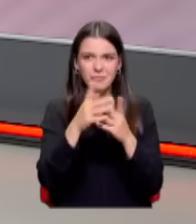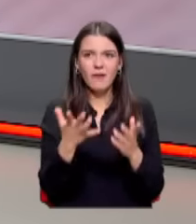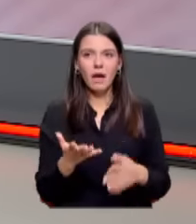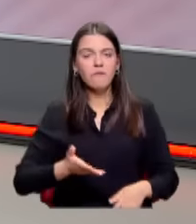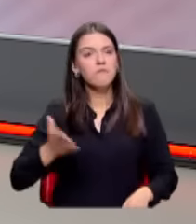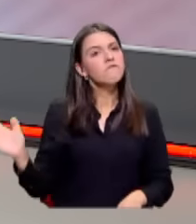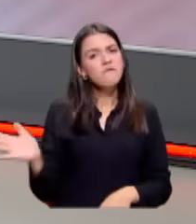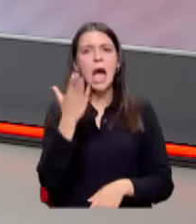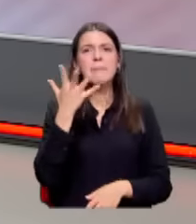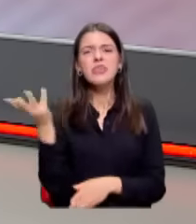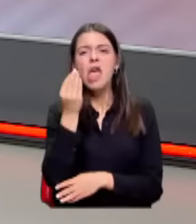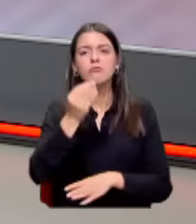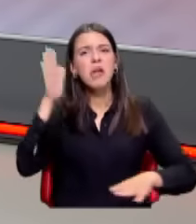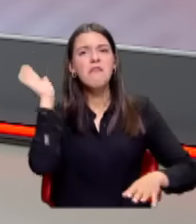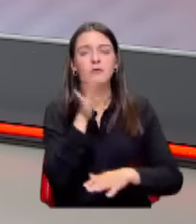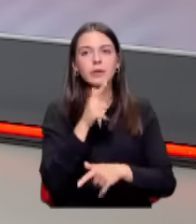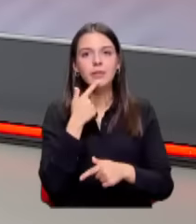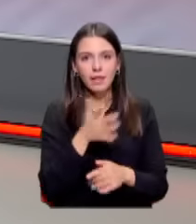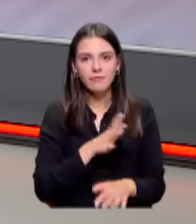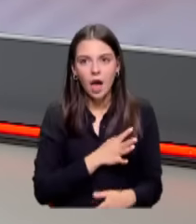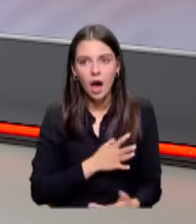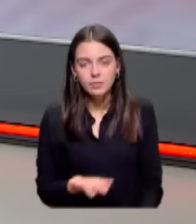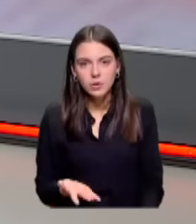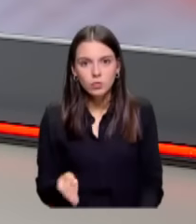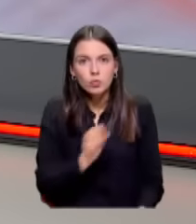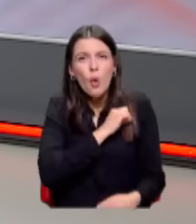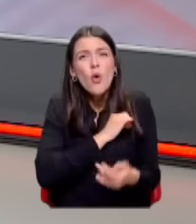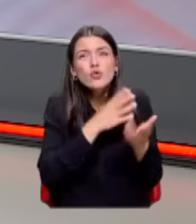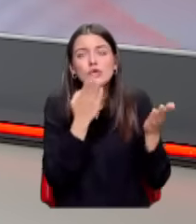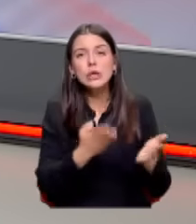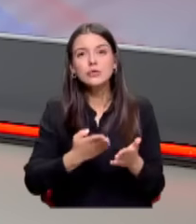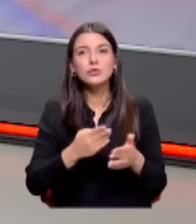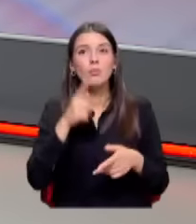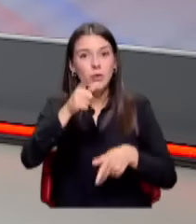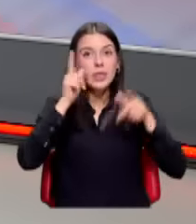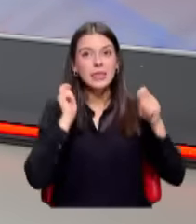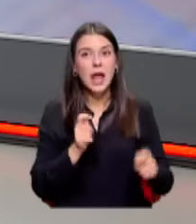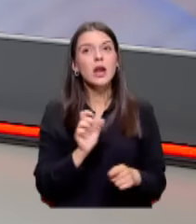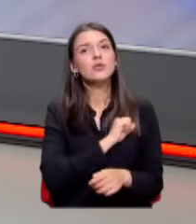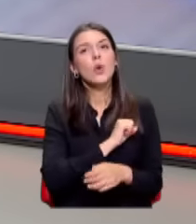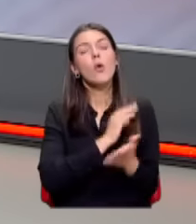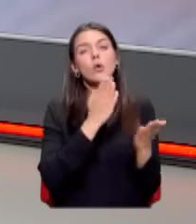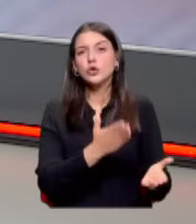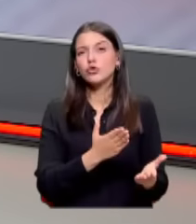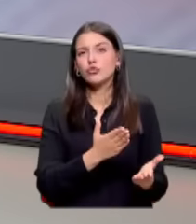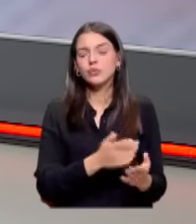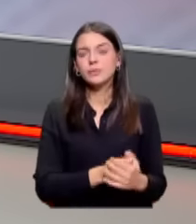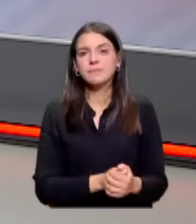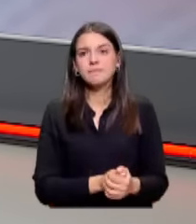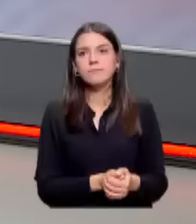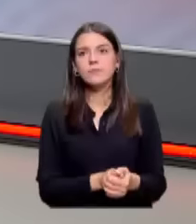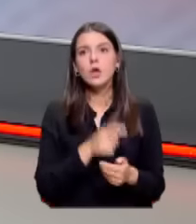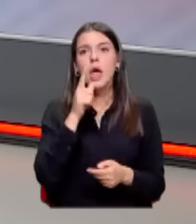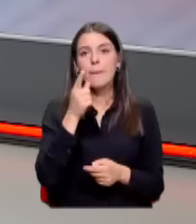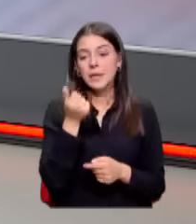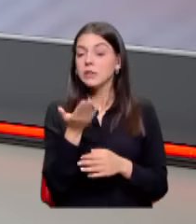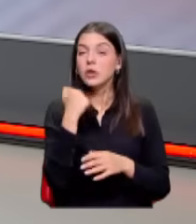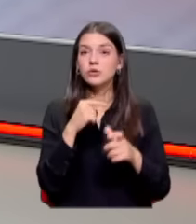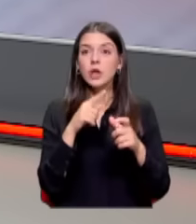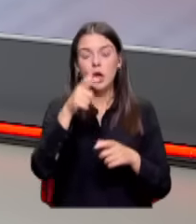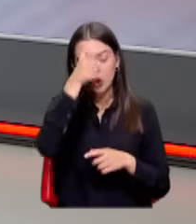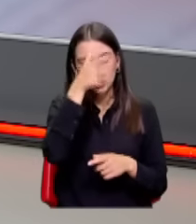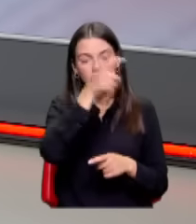be ne güzel vurdu falan diyen var mıdır? Korkunç. Bu gerçekten korkunç. Az evvel Erkan Baş, Türkiye